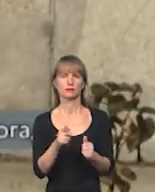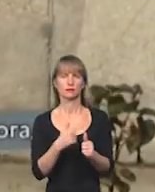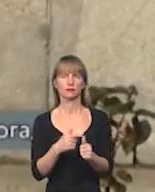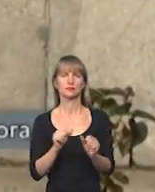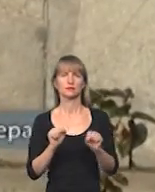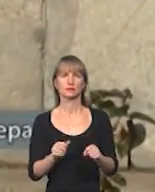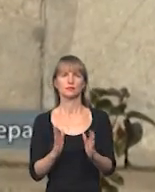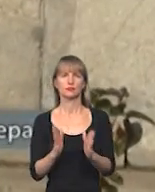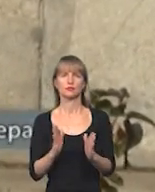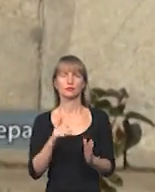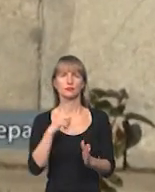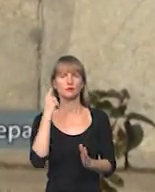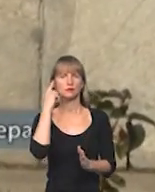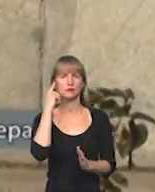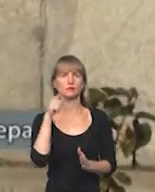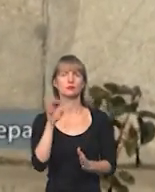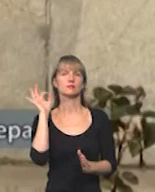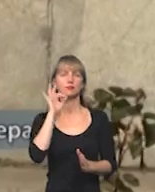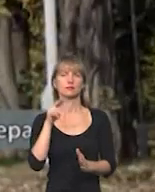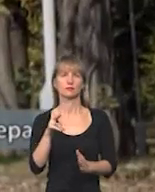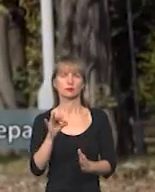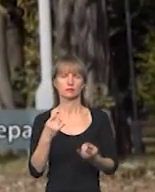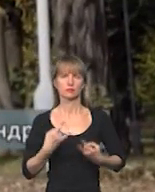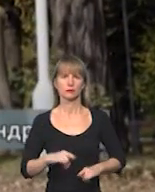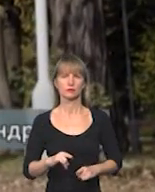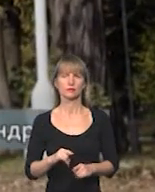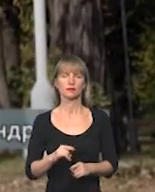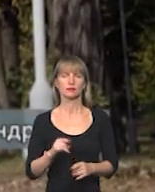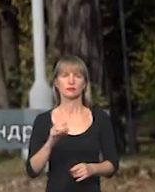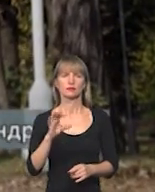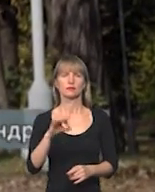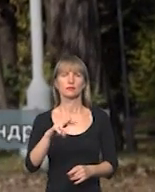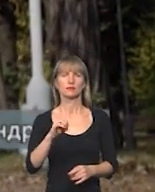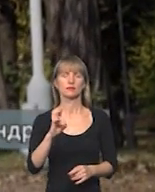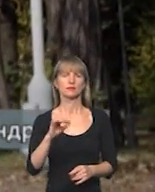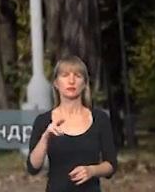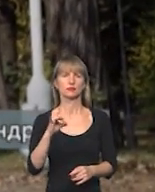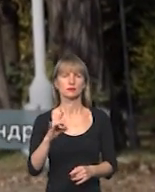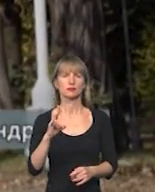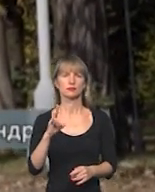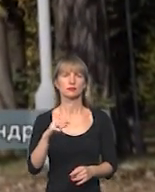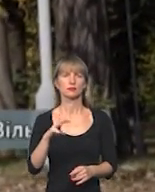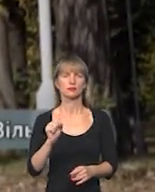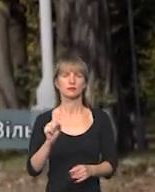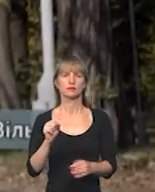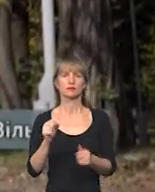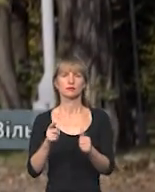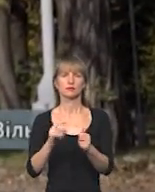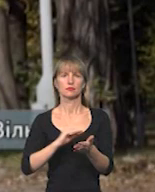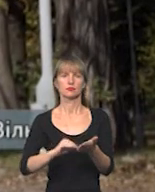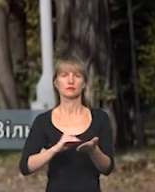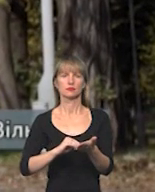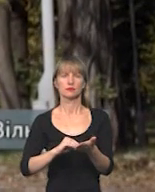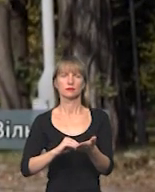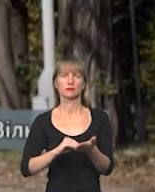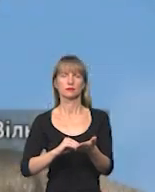по фамилии догадаться, он немец по происхождению. Александра Винтера в аттестате об образовании записано Вильгельм Александр